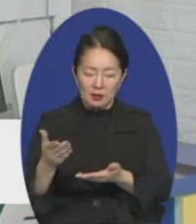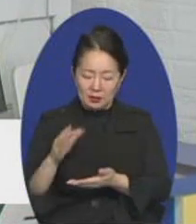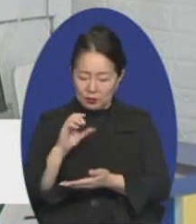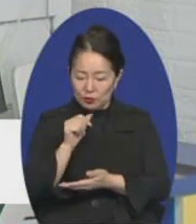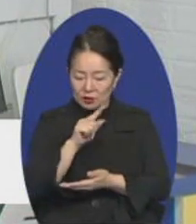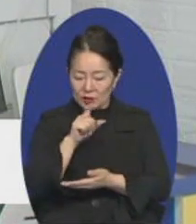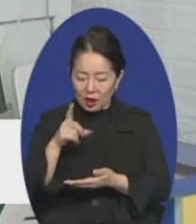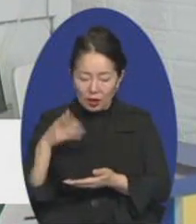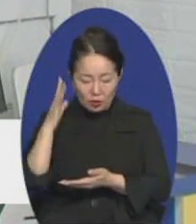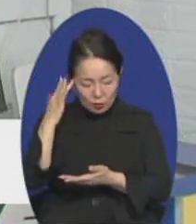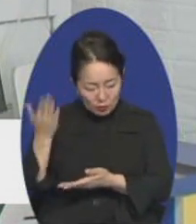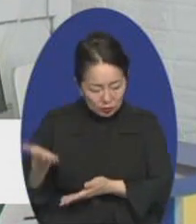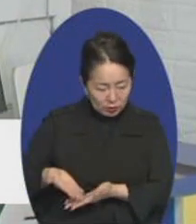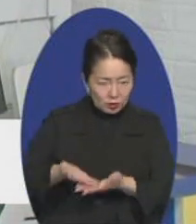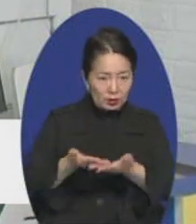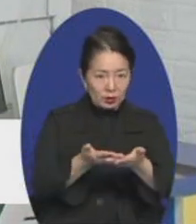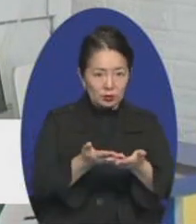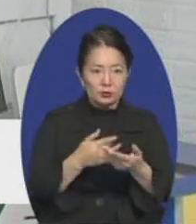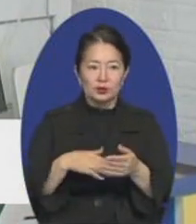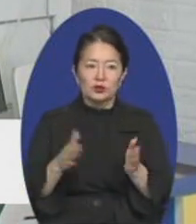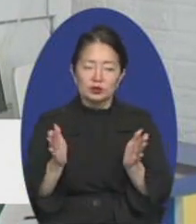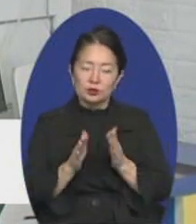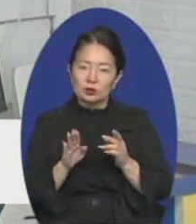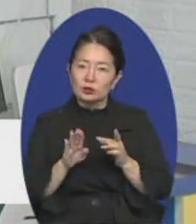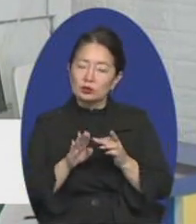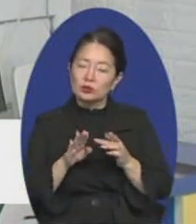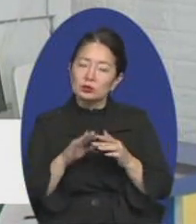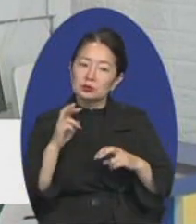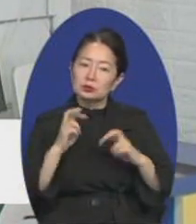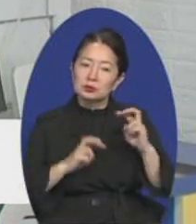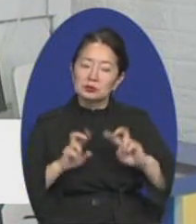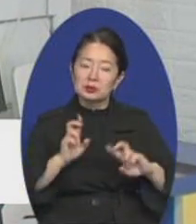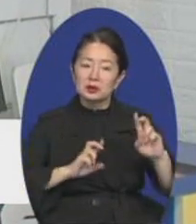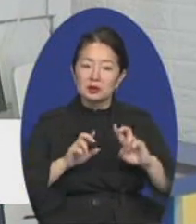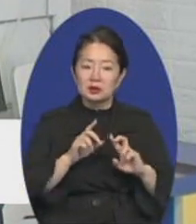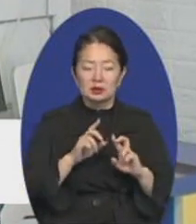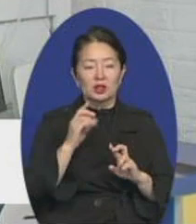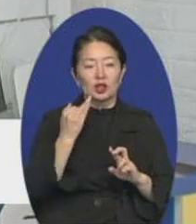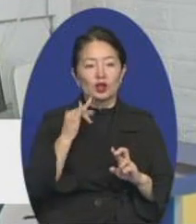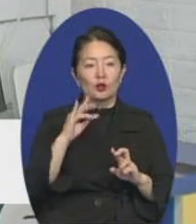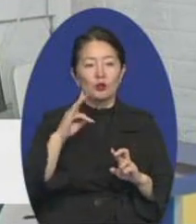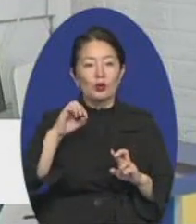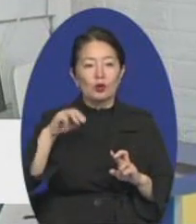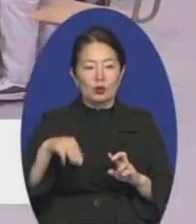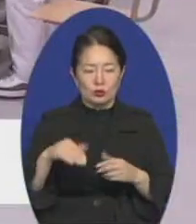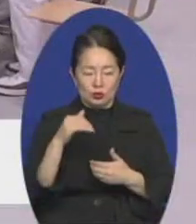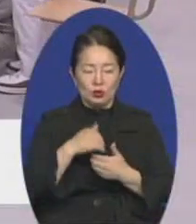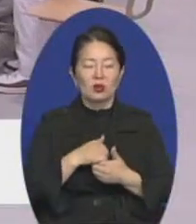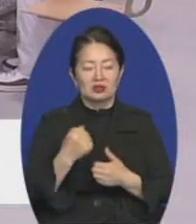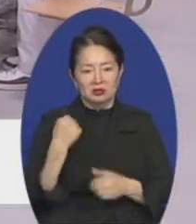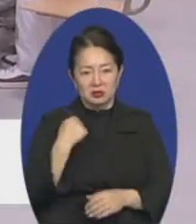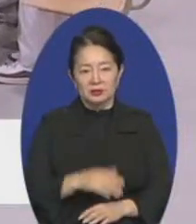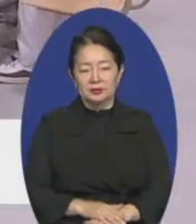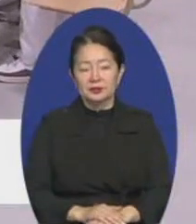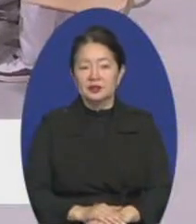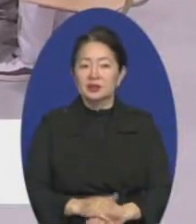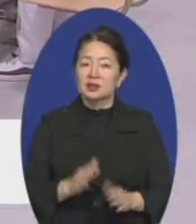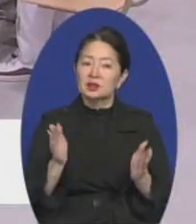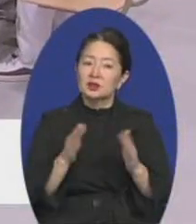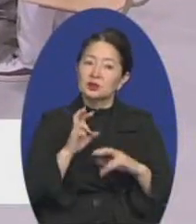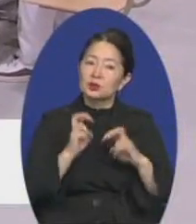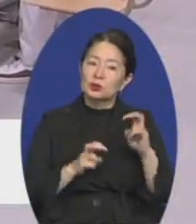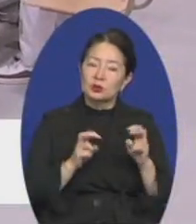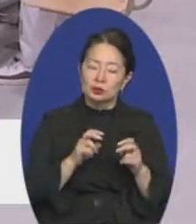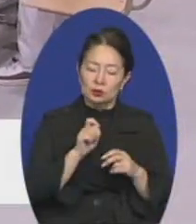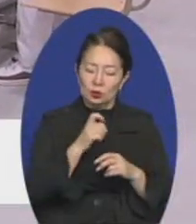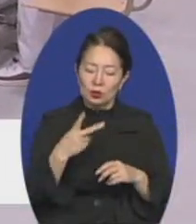зээлийн бодлогоор дэмжиж өгвөл манай жижиг дунд бизнес эрхлэгчид маань импортыг орлох үйлдвэрлэлийг эрхэлж байна. Жижиг дунд үйлдвэрүүд